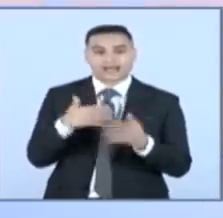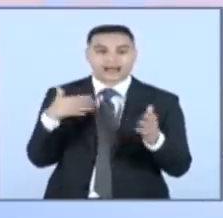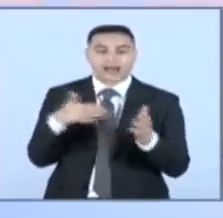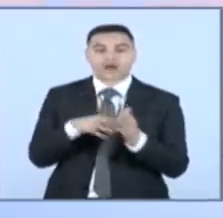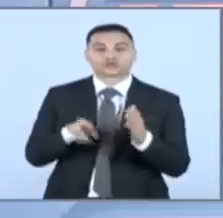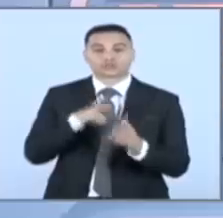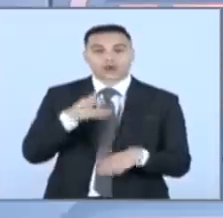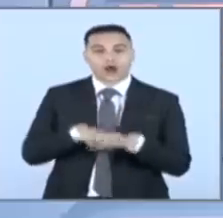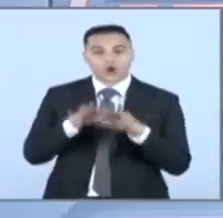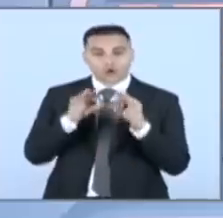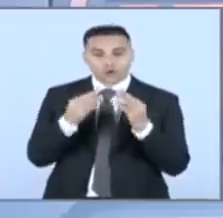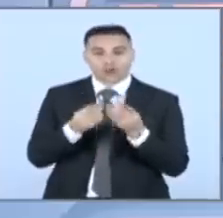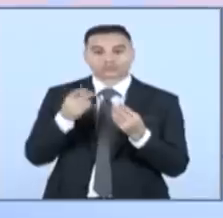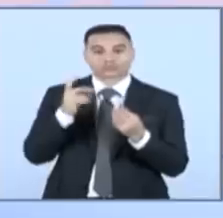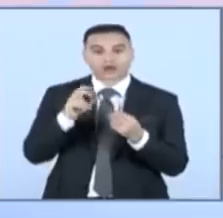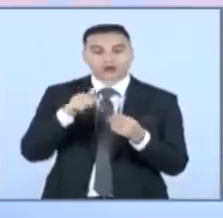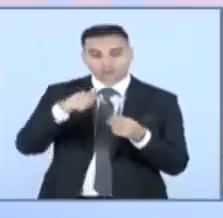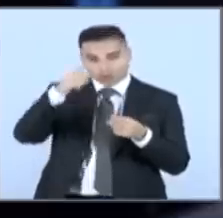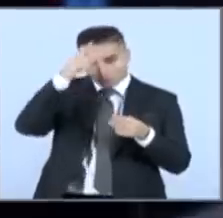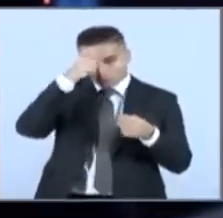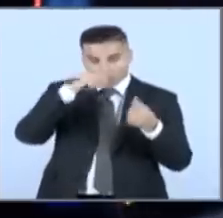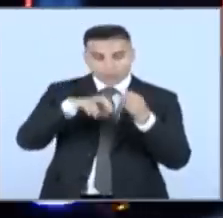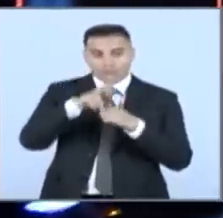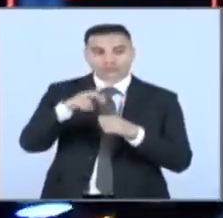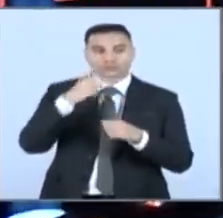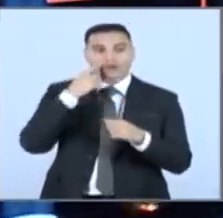سؤال في الفقرة لعيلة طه، علوم والسؤال.